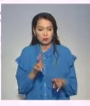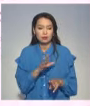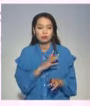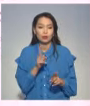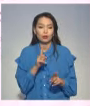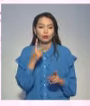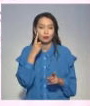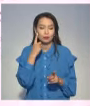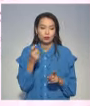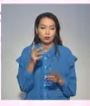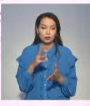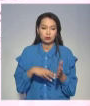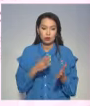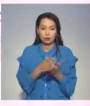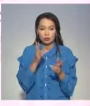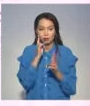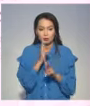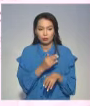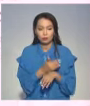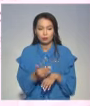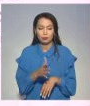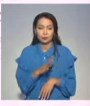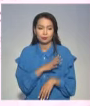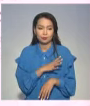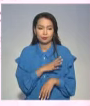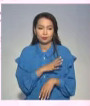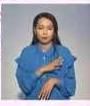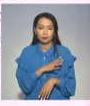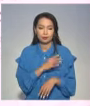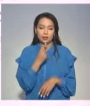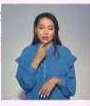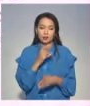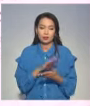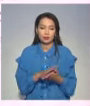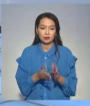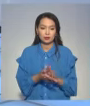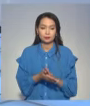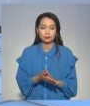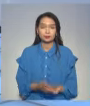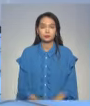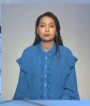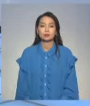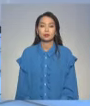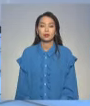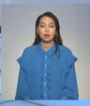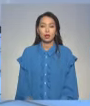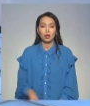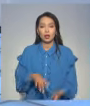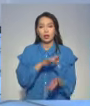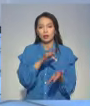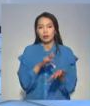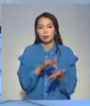асырап отқаннан кейін, бұл қиын жағдай. Елімізде ВИЧ-инфекциясын